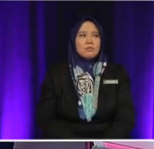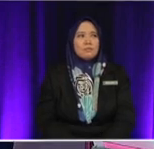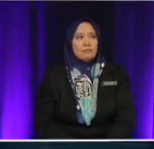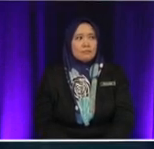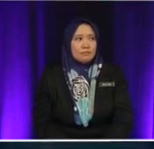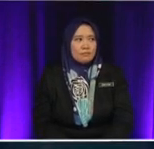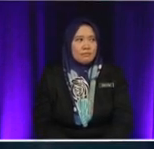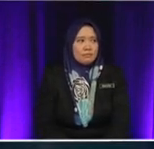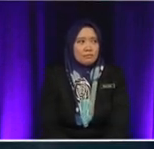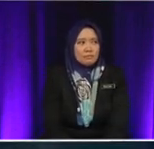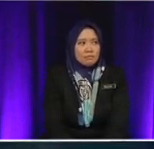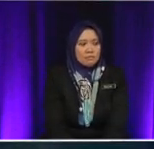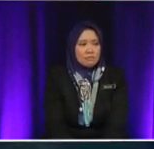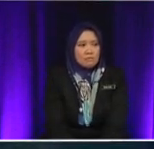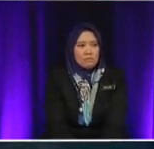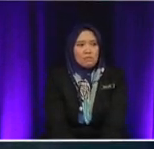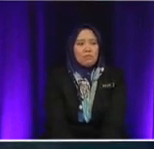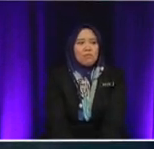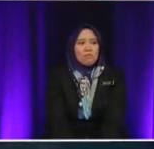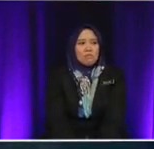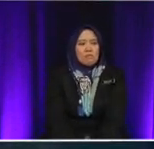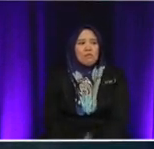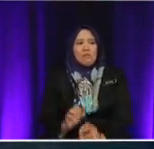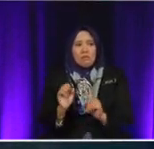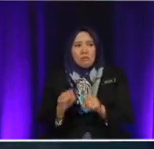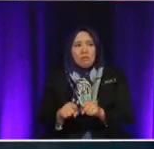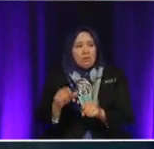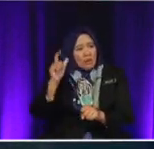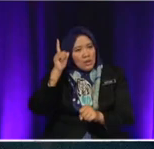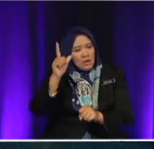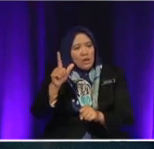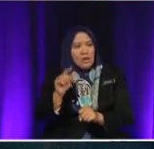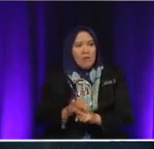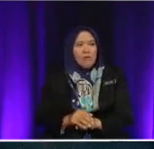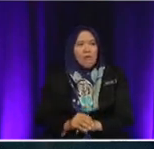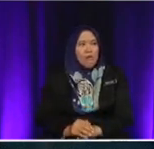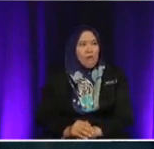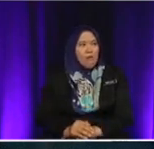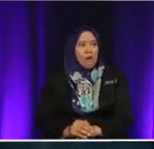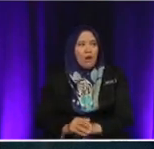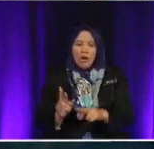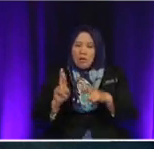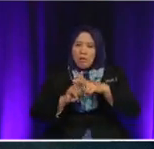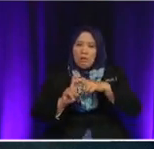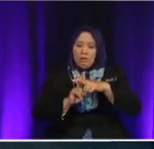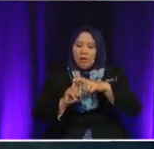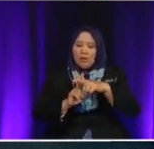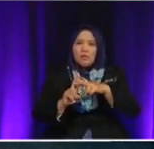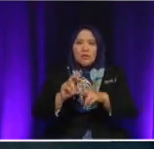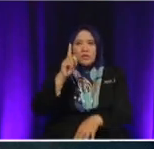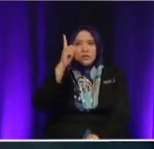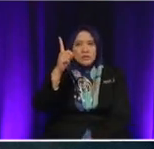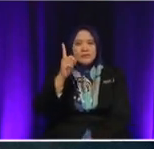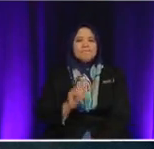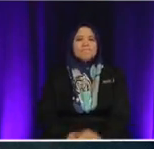yang kita belajar tadi dengan kes yang kita nampak dalam kertas soalan, cikgu. Ya, okey, sekarang mungkin cikgu boleh berikan sedikit rumusan